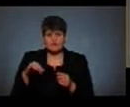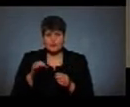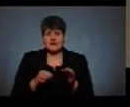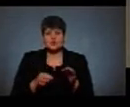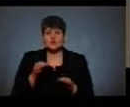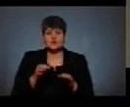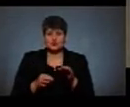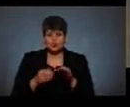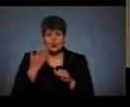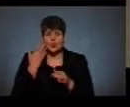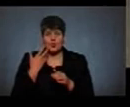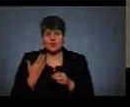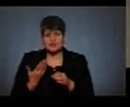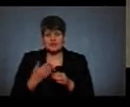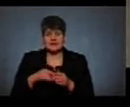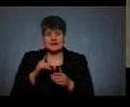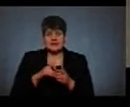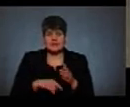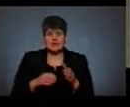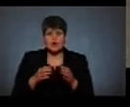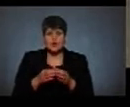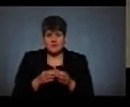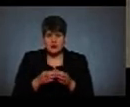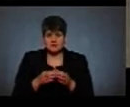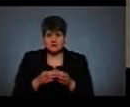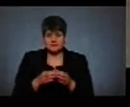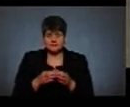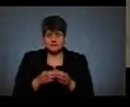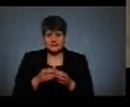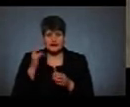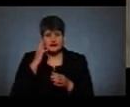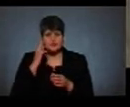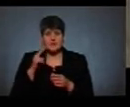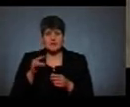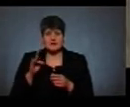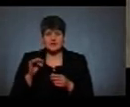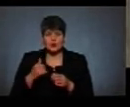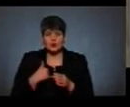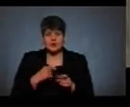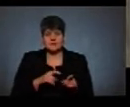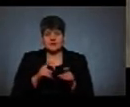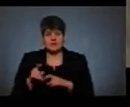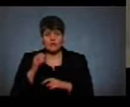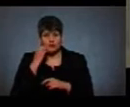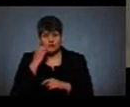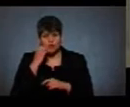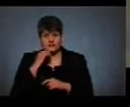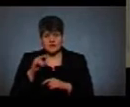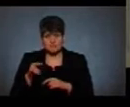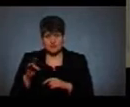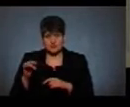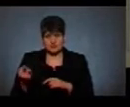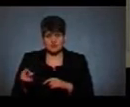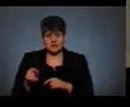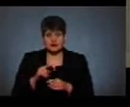коли релігійна громада з Київського патріархату свого часу хотіла перейти в Московський патріархат, і